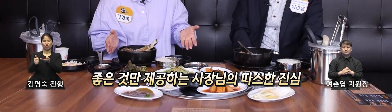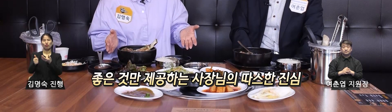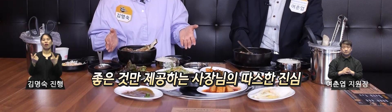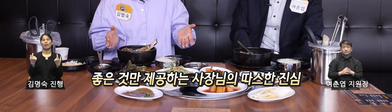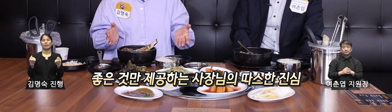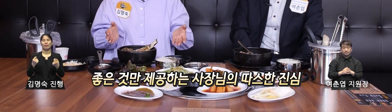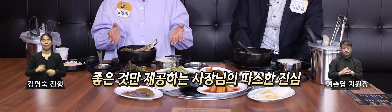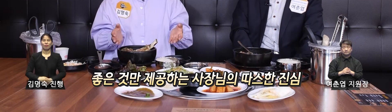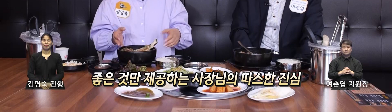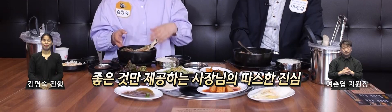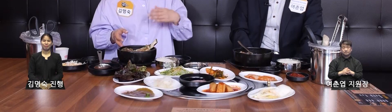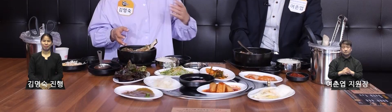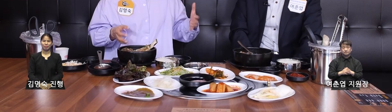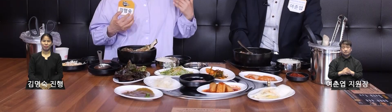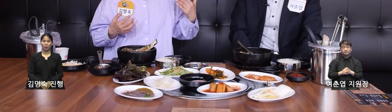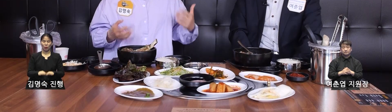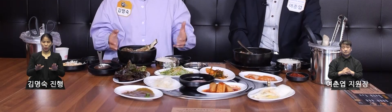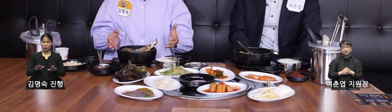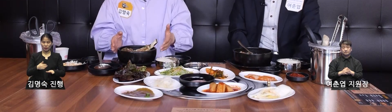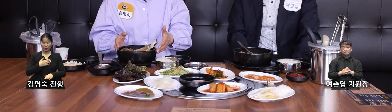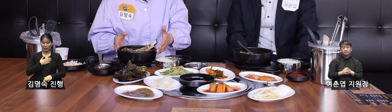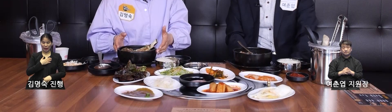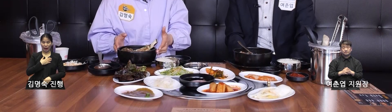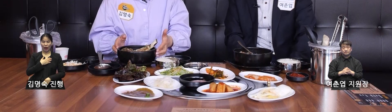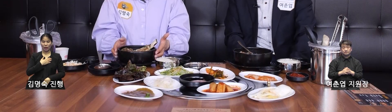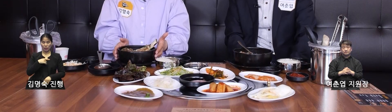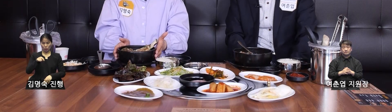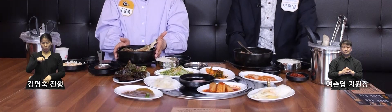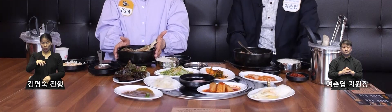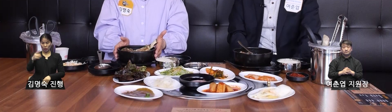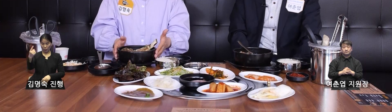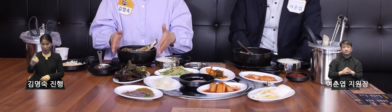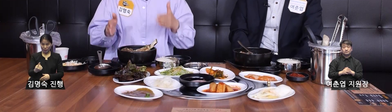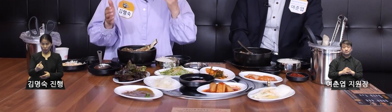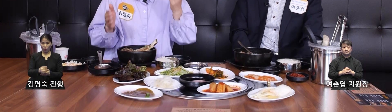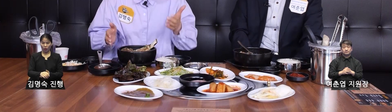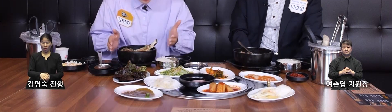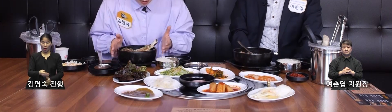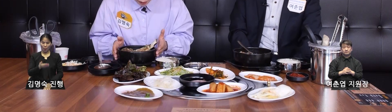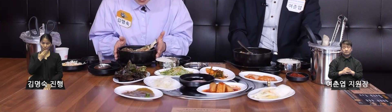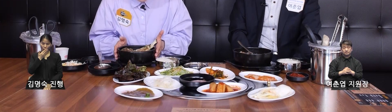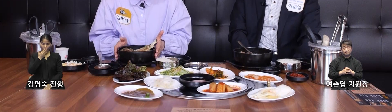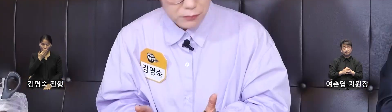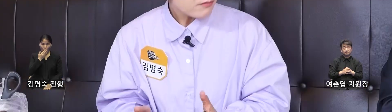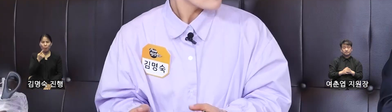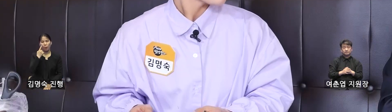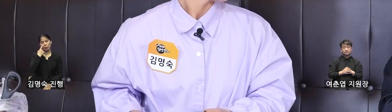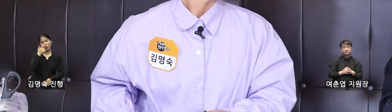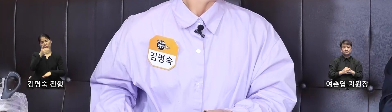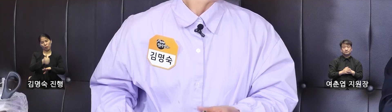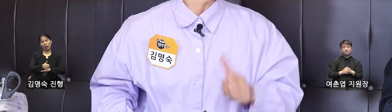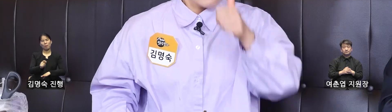것 같아요. 네. 네. 오늘 제가 이곳에 와서 이 맛을 테스트한 결과